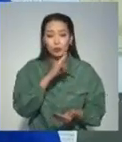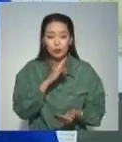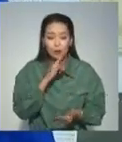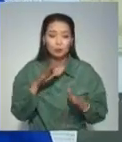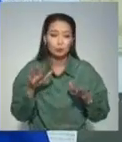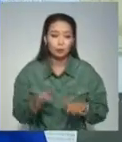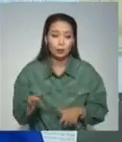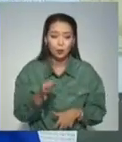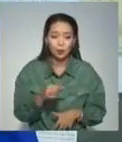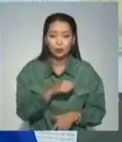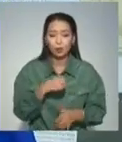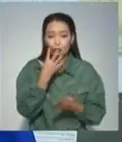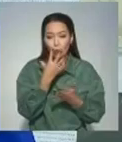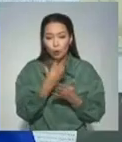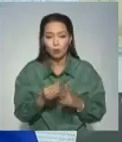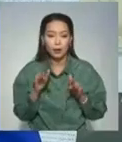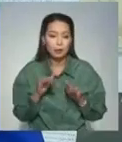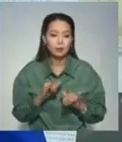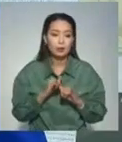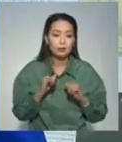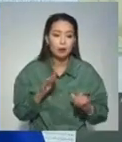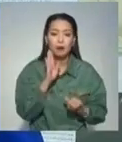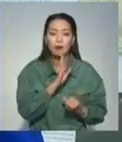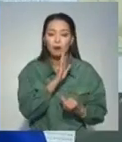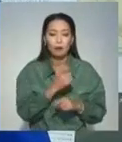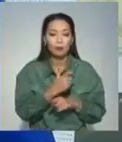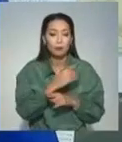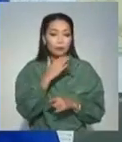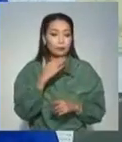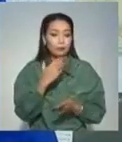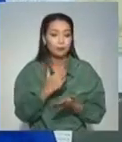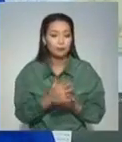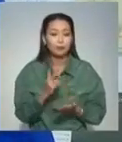да өз ісін дамытып отырған әйелдер жетерлік.